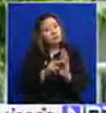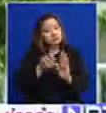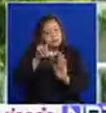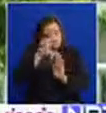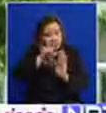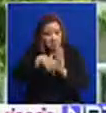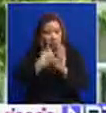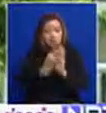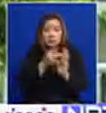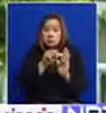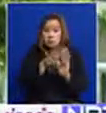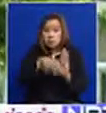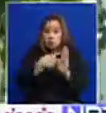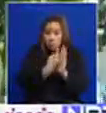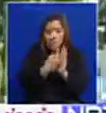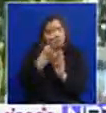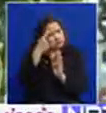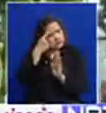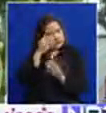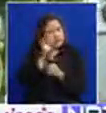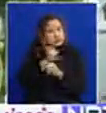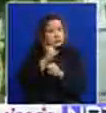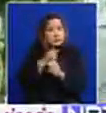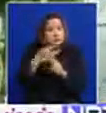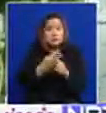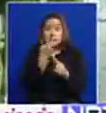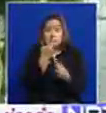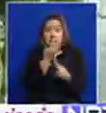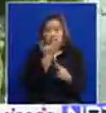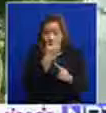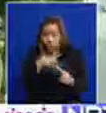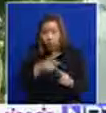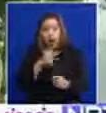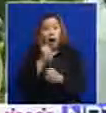จะใช้เวลาในการรื้อถอน2เดือนหลังจากนั้นจะทำการก่อสร้างเส